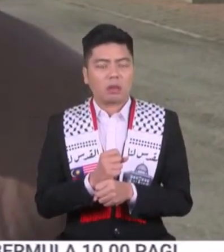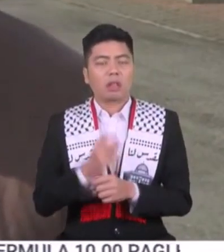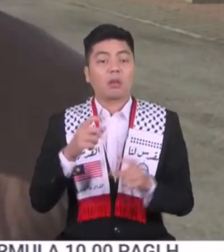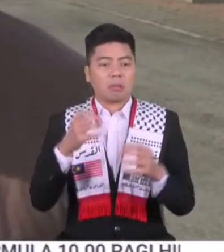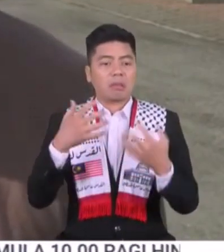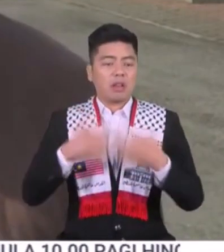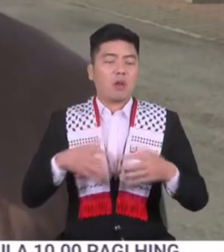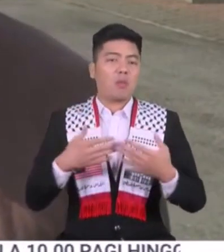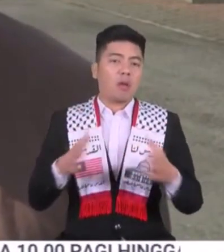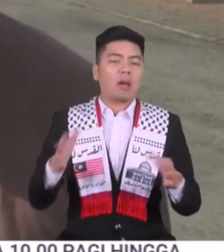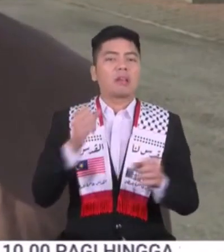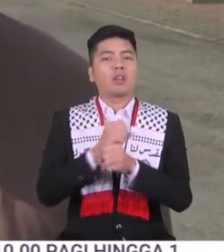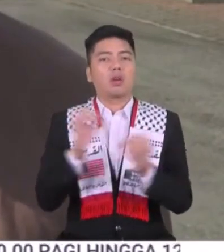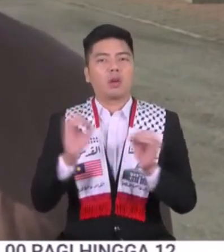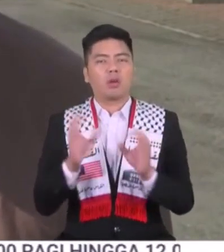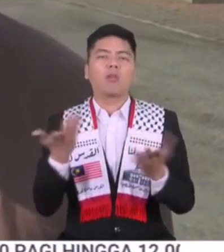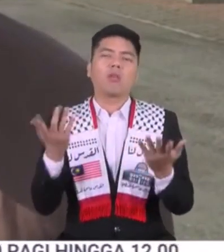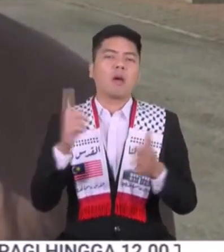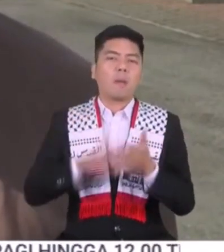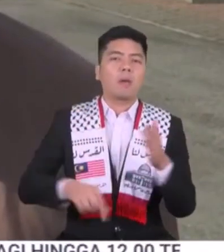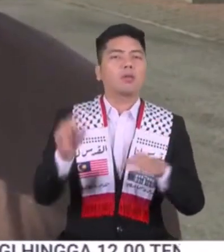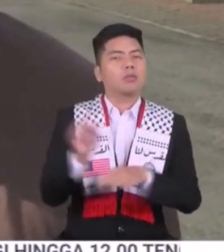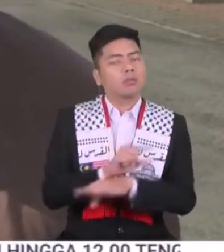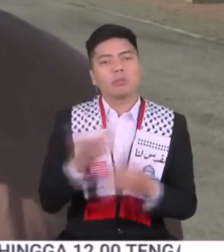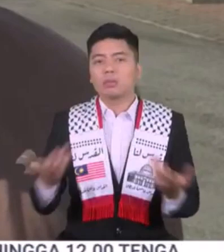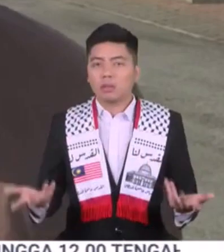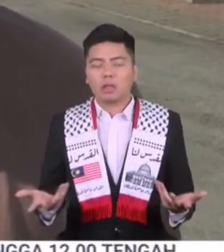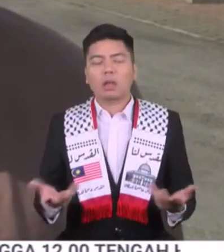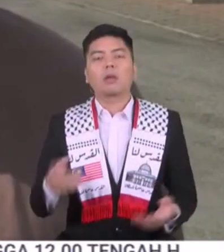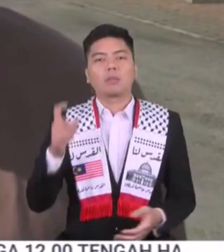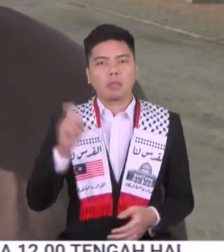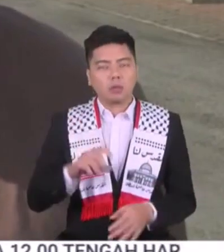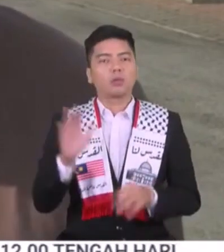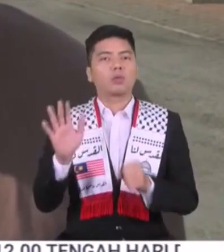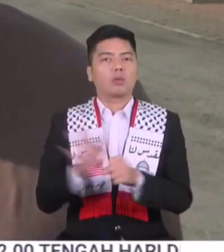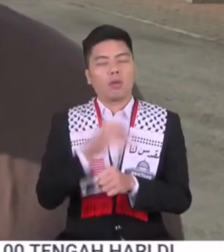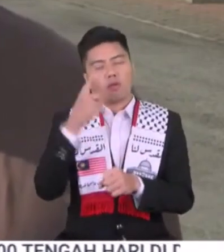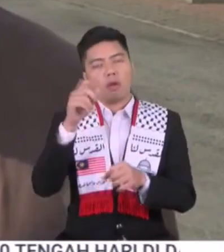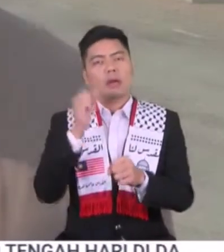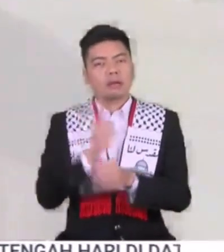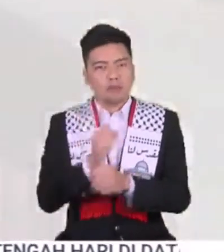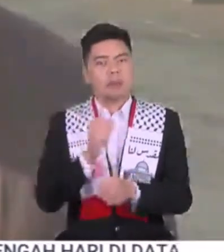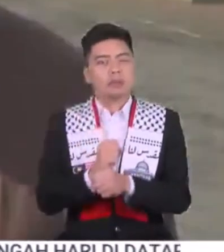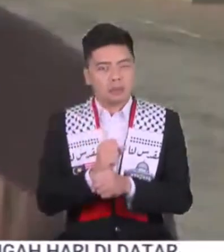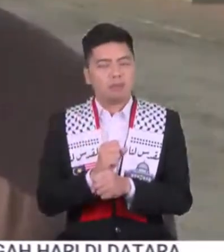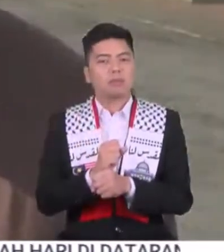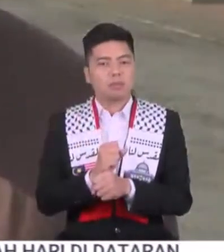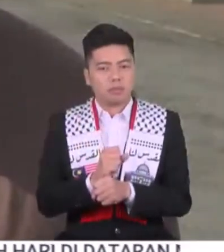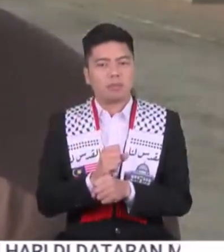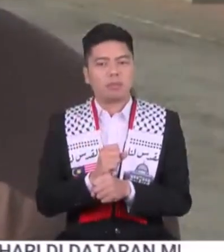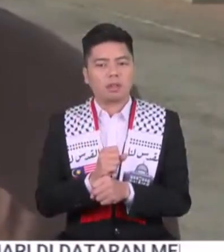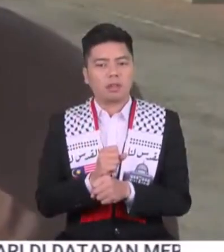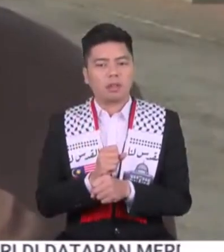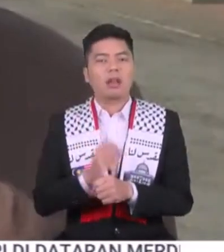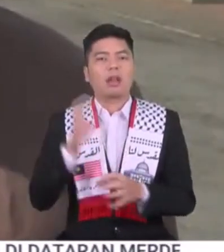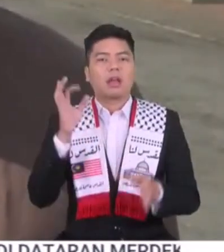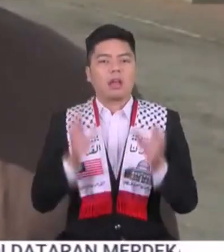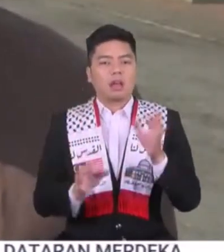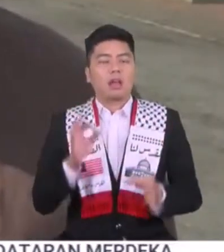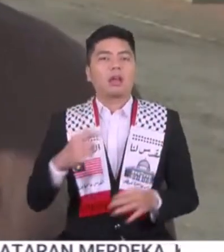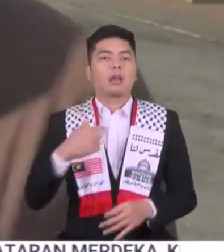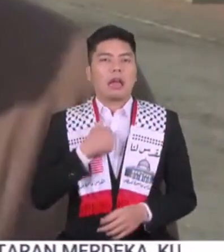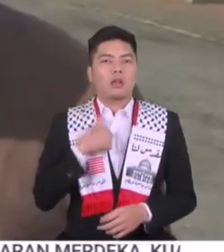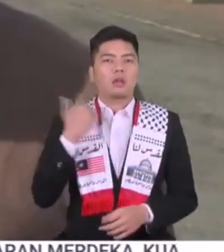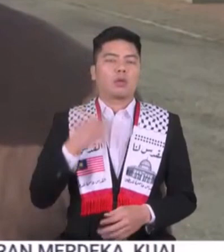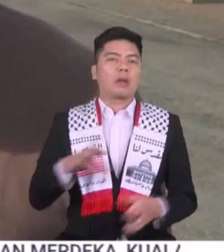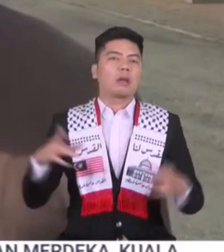guna. Mesti mau ada cukup-cukup orang ada sini tak kerja, boleh kerja juga. Kalau saya sudah